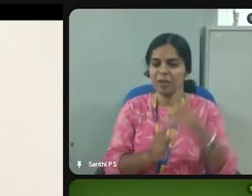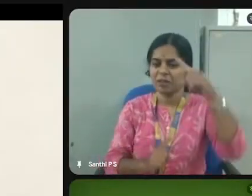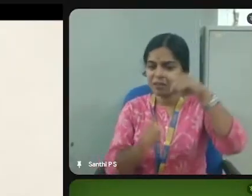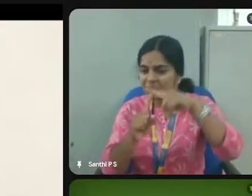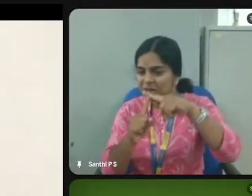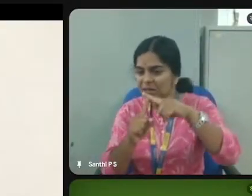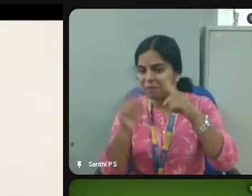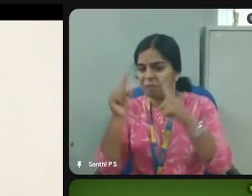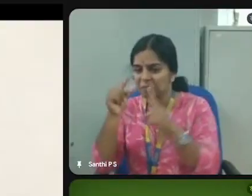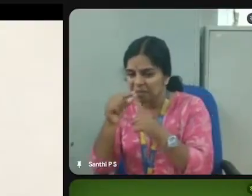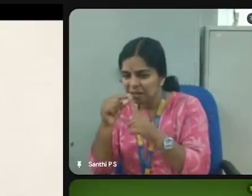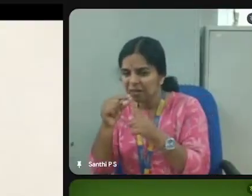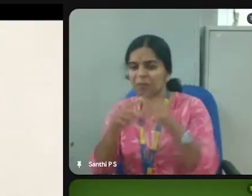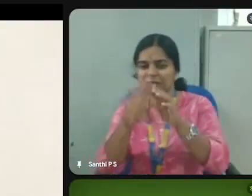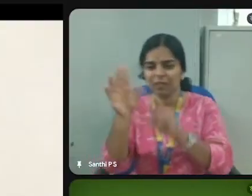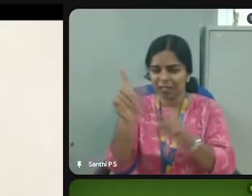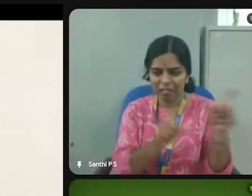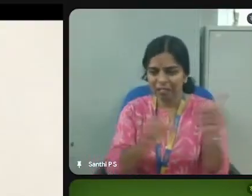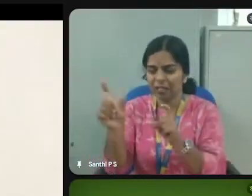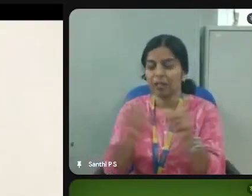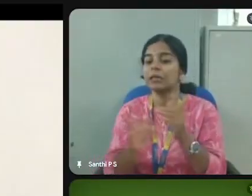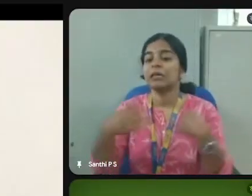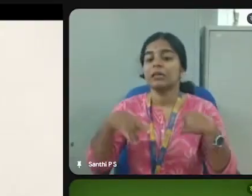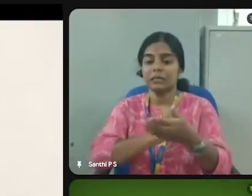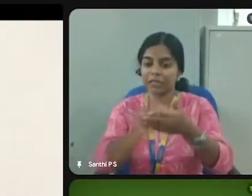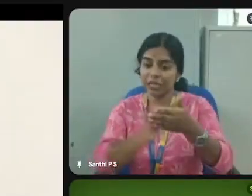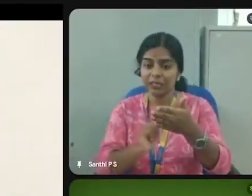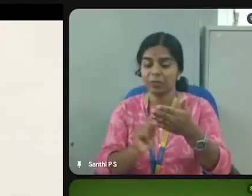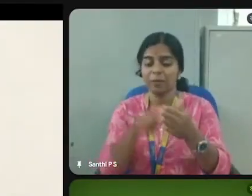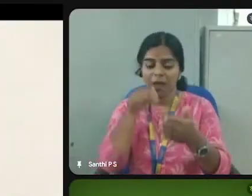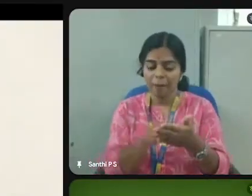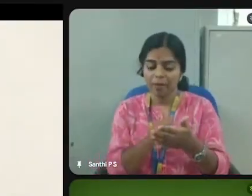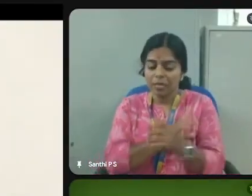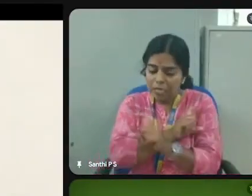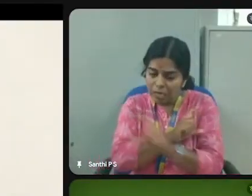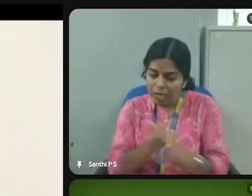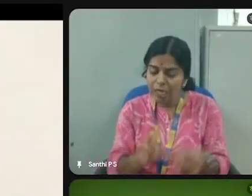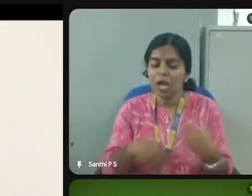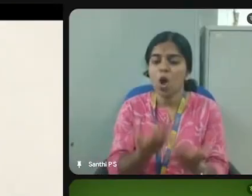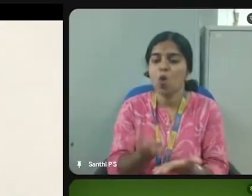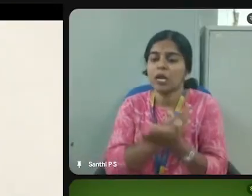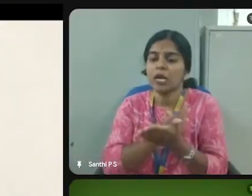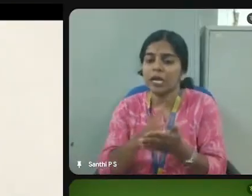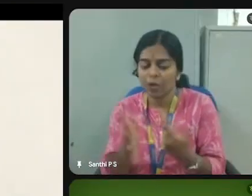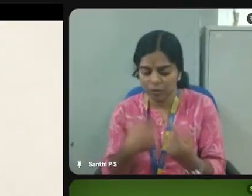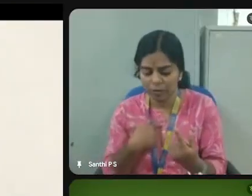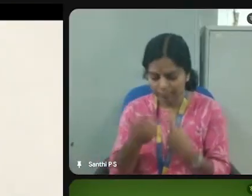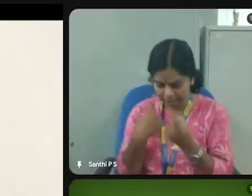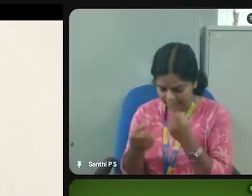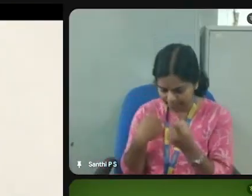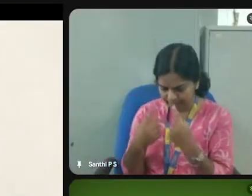ഒരു ഭാഗത്തും, അങ്ങനെയുള്ള സാധ്യതകൾ കൂടുതലാണ്. സോ അത് എങ്ങനെ എഴുതണം, അതിന്റെ കാരണം എന്താണെന്ന് നമ്മൾ അസസ് ചെയ്തിട്ട്